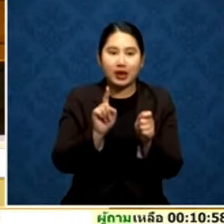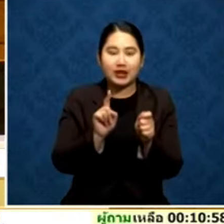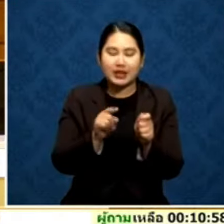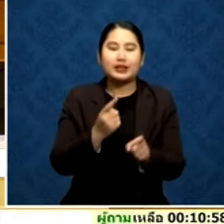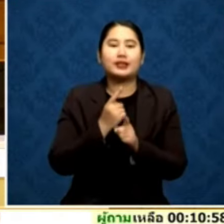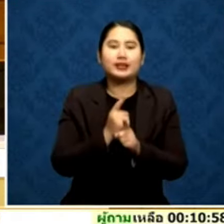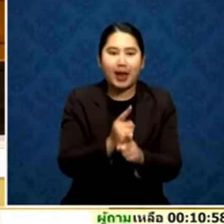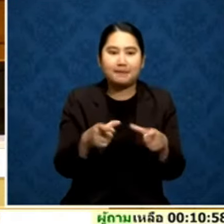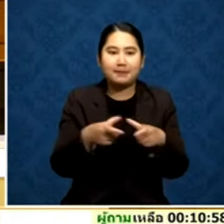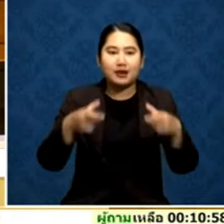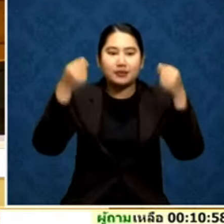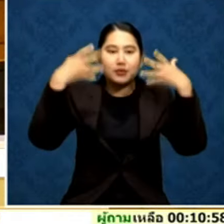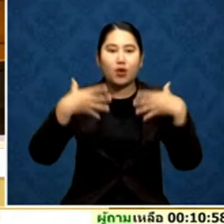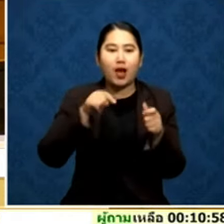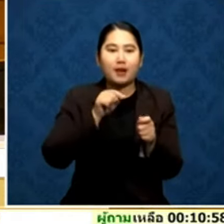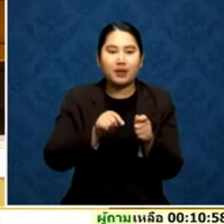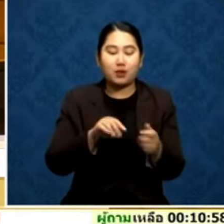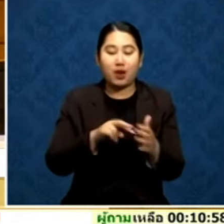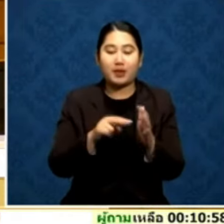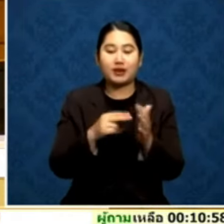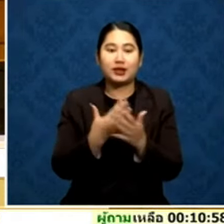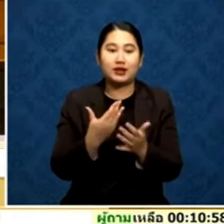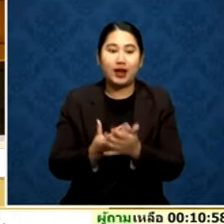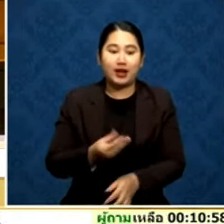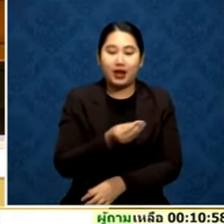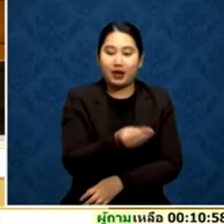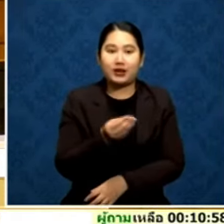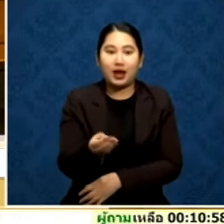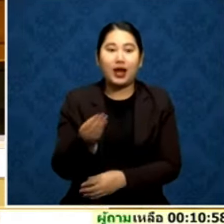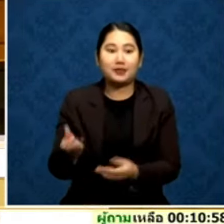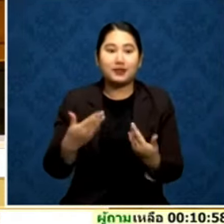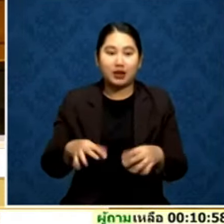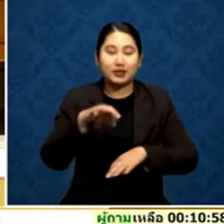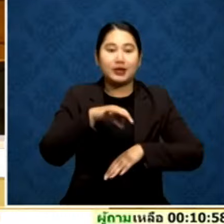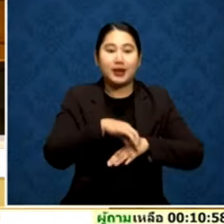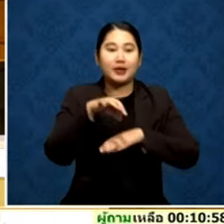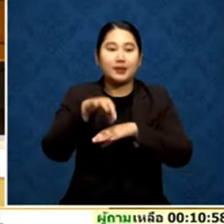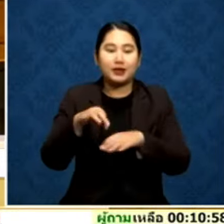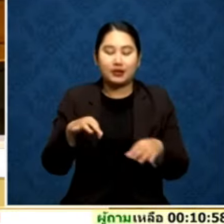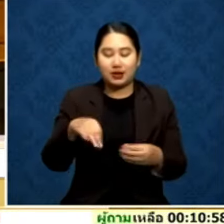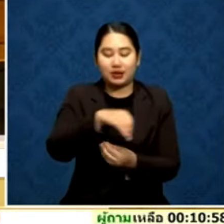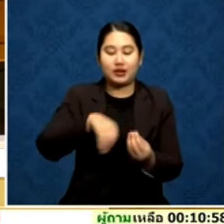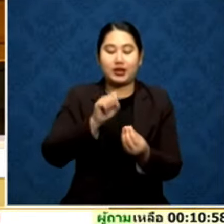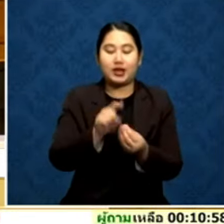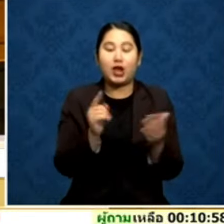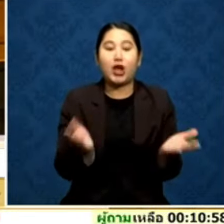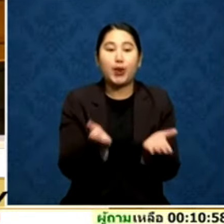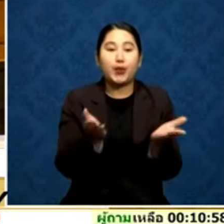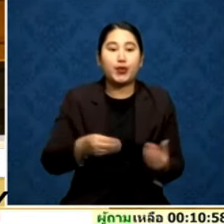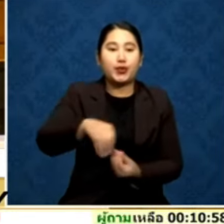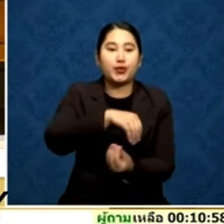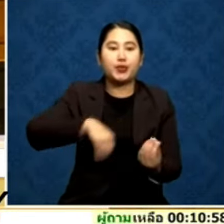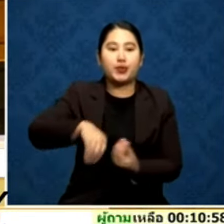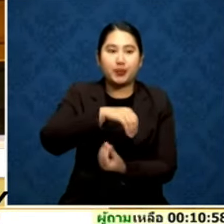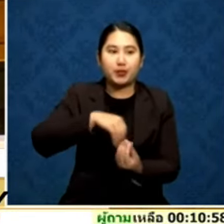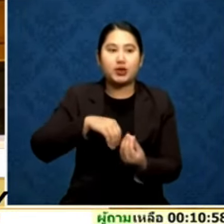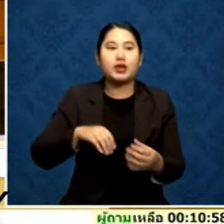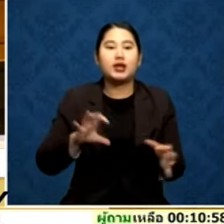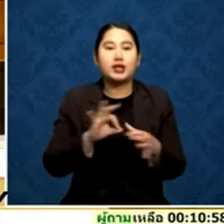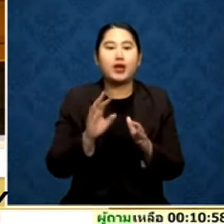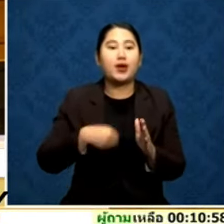ที่เงินที่เราได้แจกไปจะได้ไปใช้ในอำเภอนั้นๆกระตุ้นเศรษฐกิจในจังหวัดที่ยังมีการพัฒนาต่ำไม่ว่าจะเป็นห